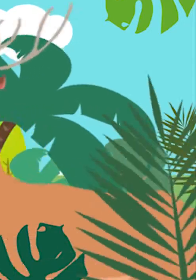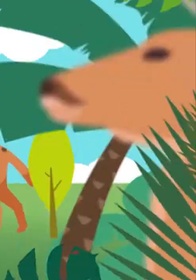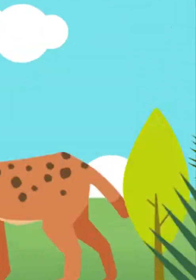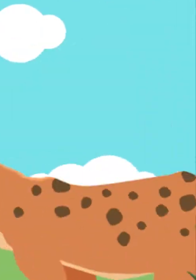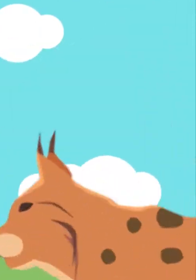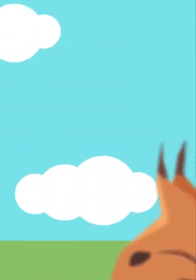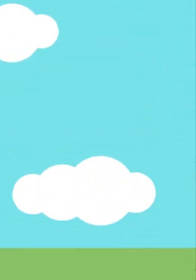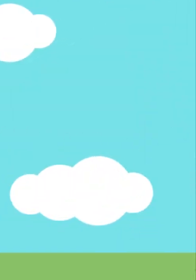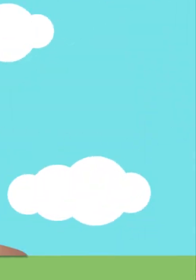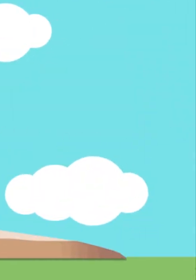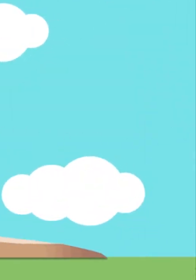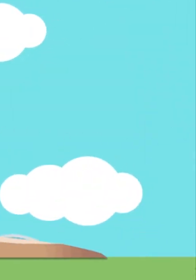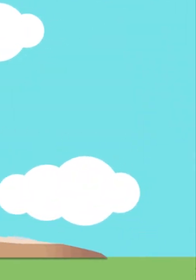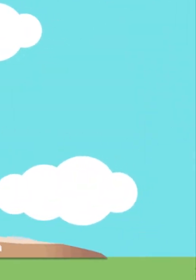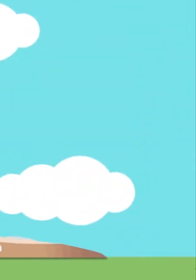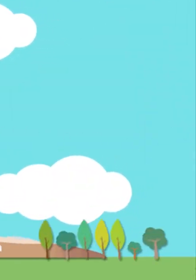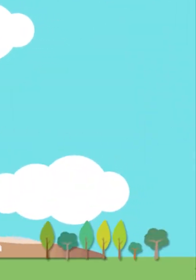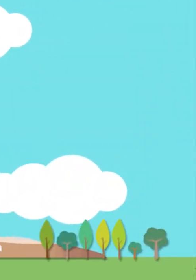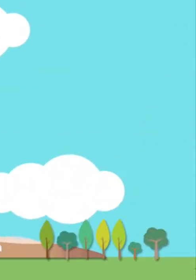에코리움 에코리움